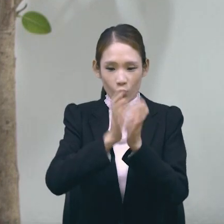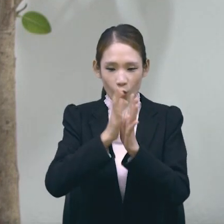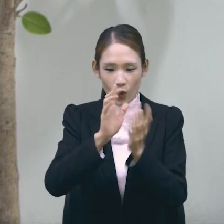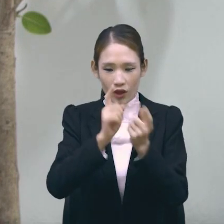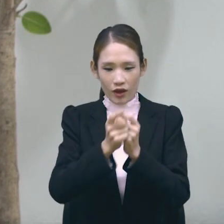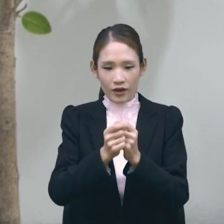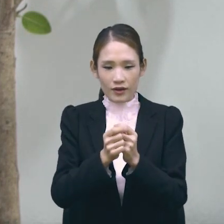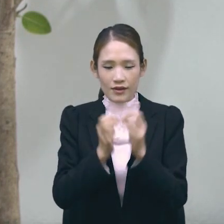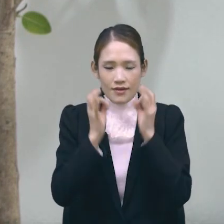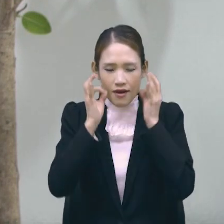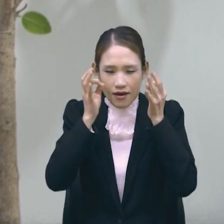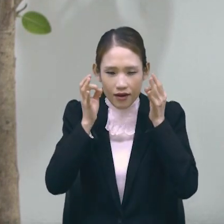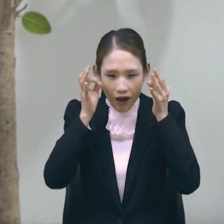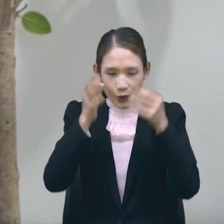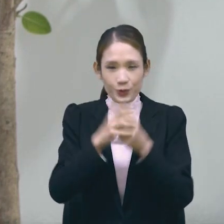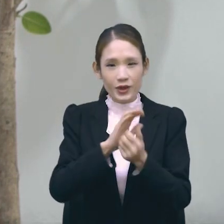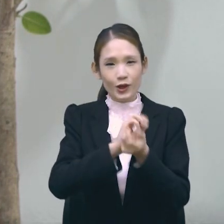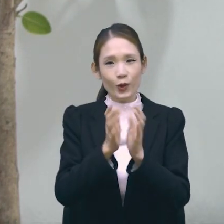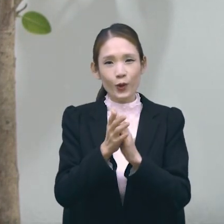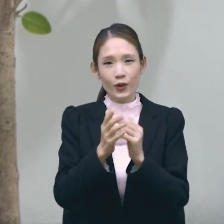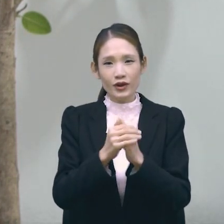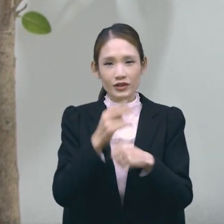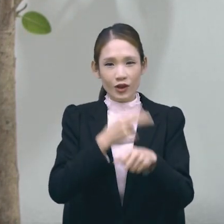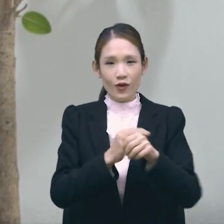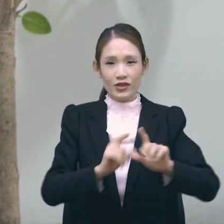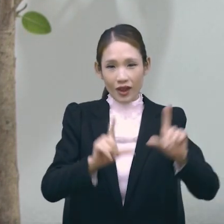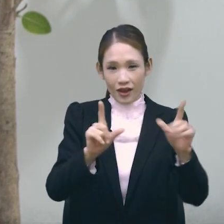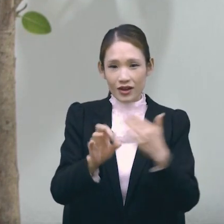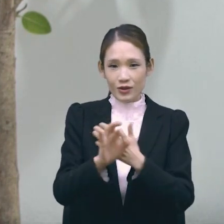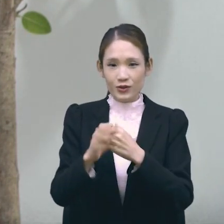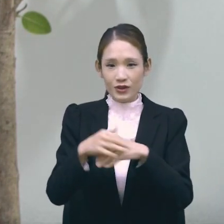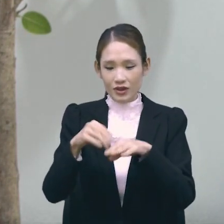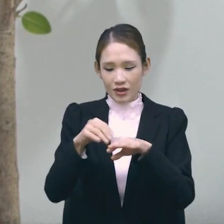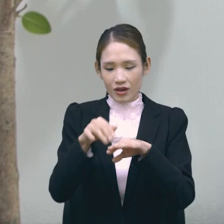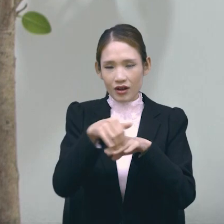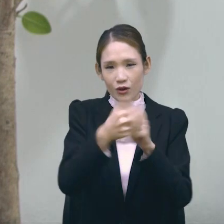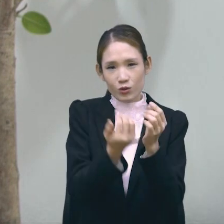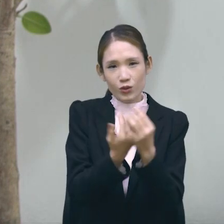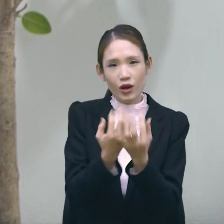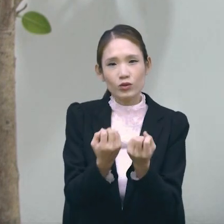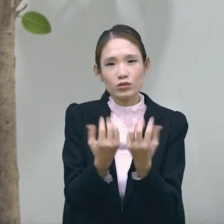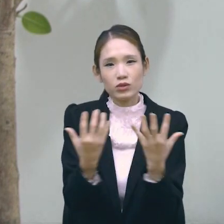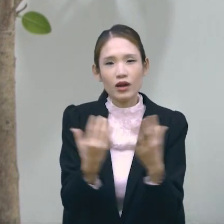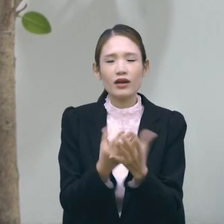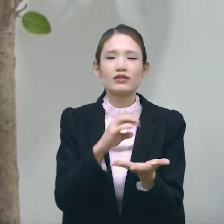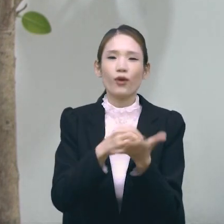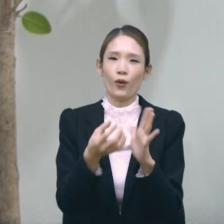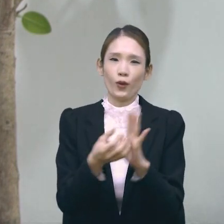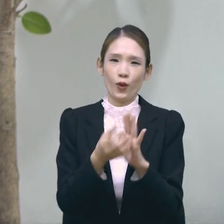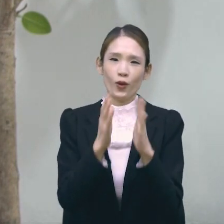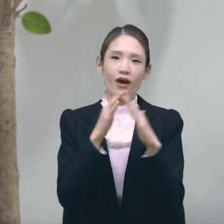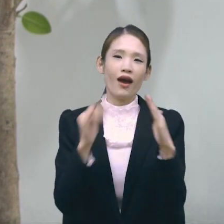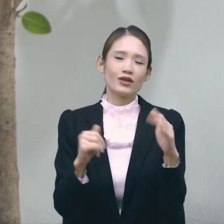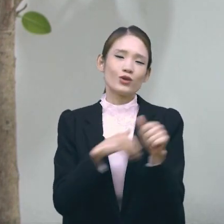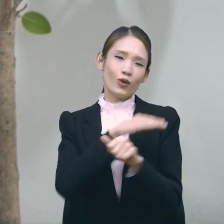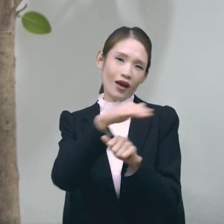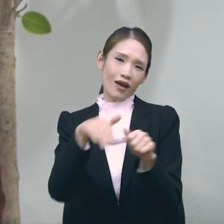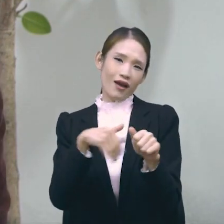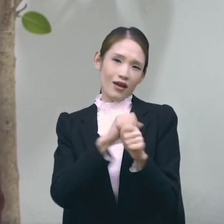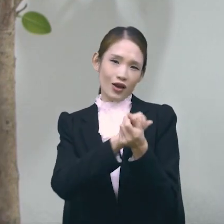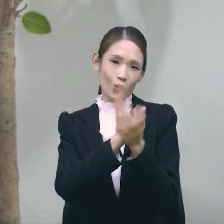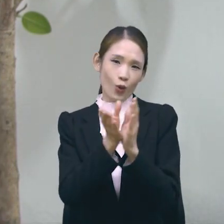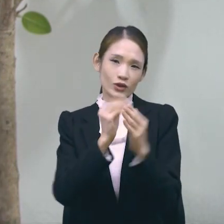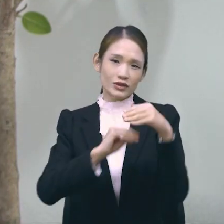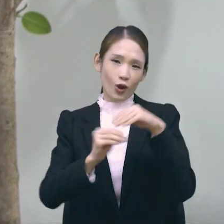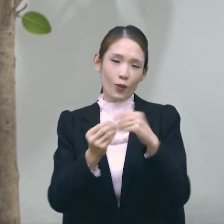진짜 예쁘게 한 땀 한 땀 접는 그게 있더라고요. 진짜? 스승의 날이 되면 학생의 아이들이 손톱이 다 부르터요. 그런 정도로 우리 가족처럼 아이들이 그렇게